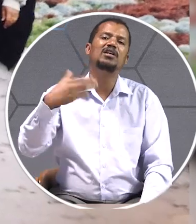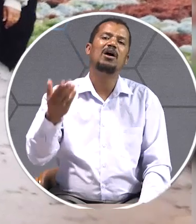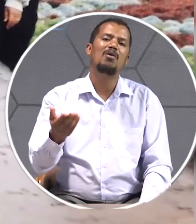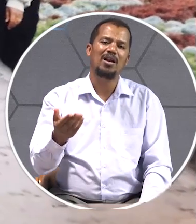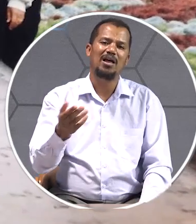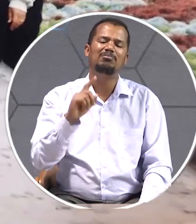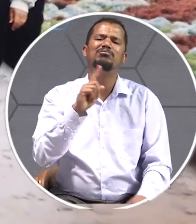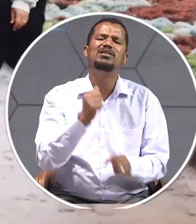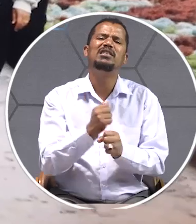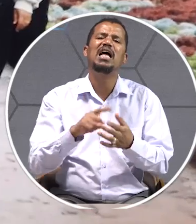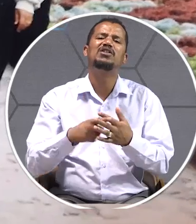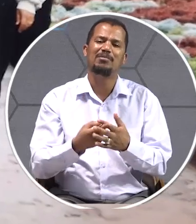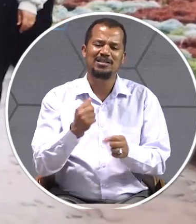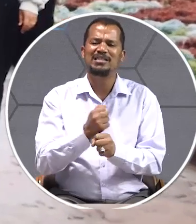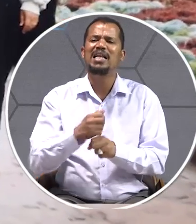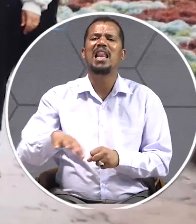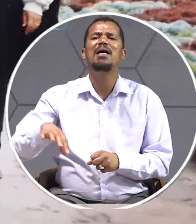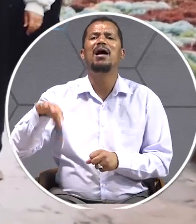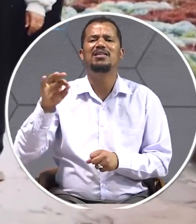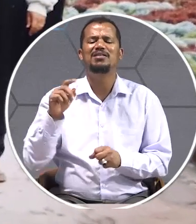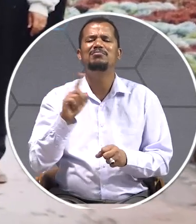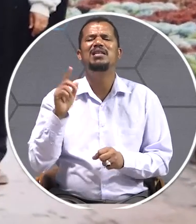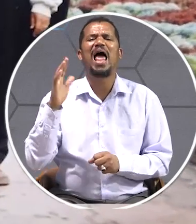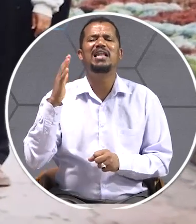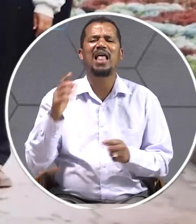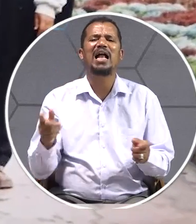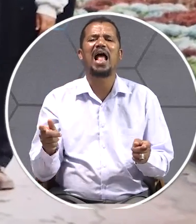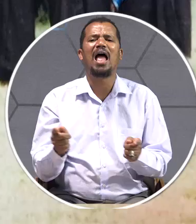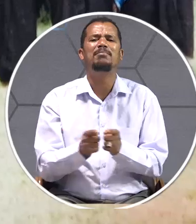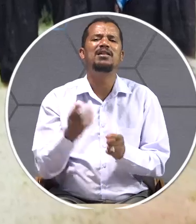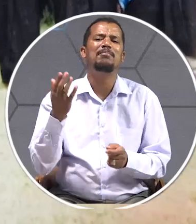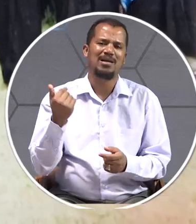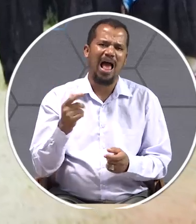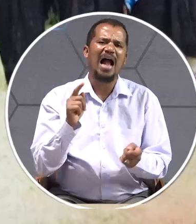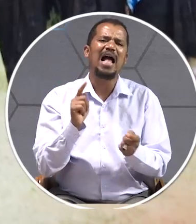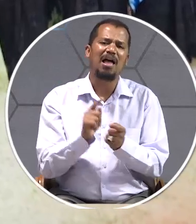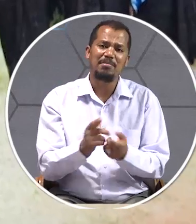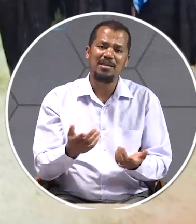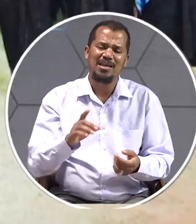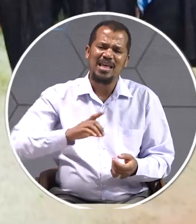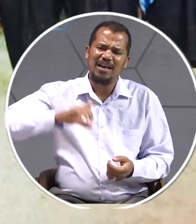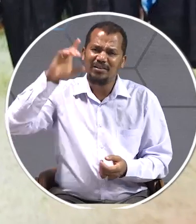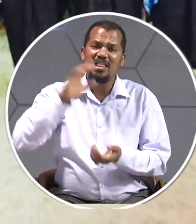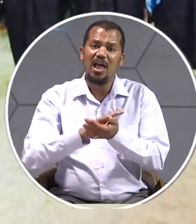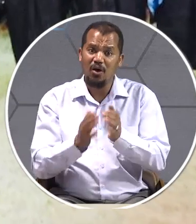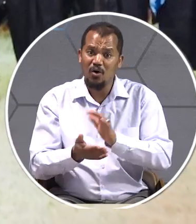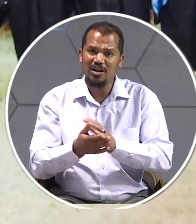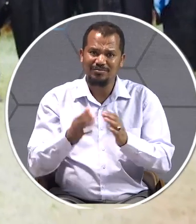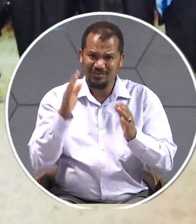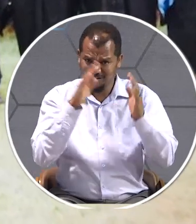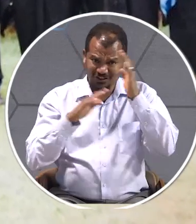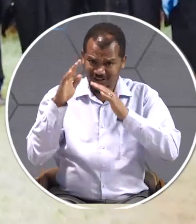ስራ ጀመርክ ስራ ለማግኘትስ ምን አይነት አጋጣሚ ነበር አጋጣሚዎቹ ላይ እንደው ከፍተኛ የሆነ ተግዳሮት